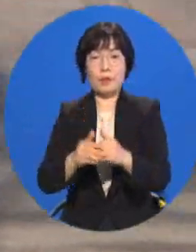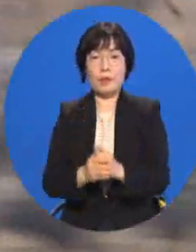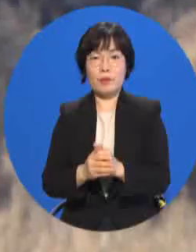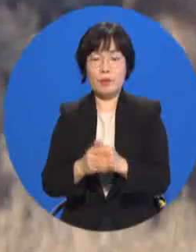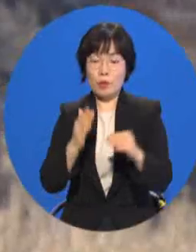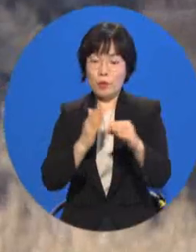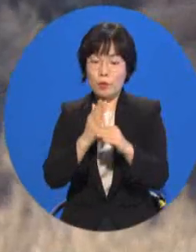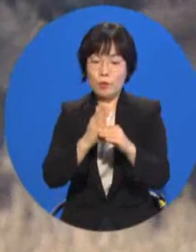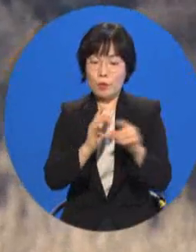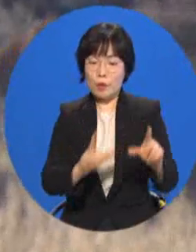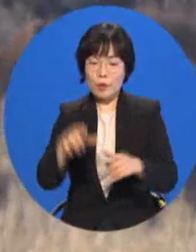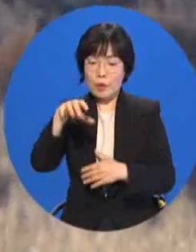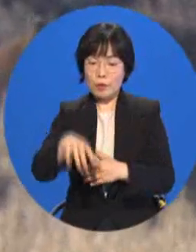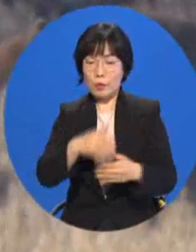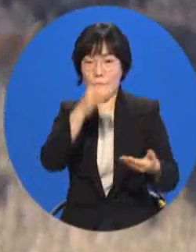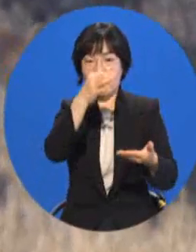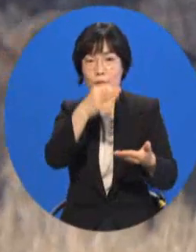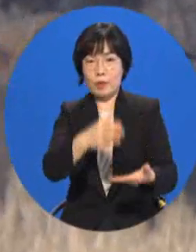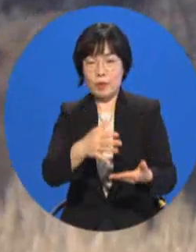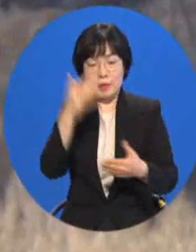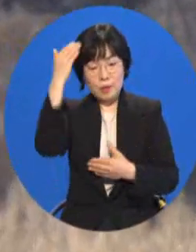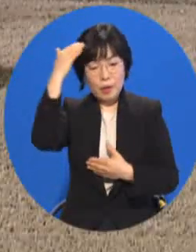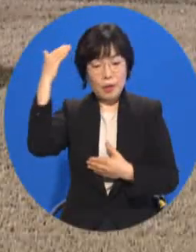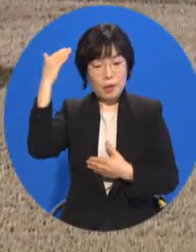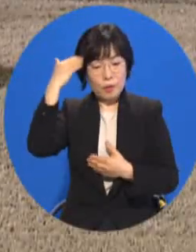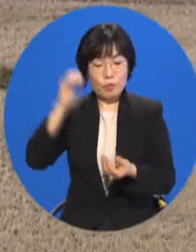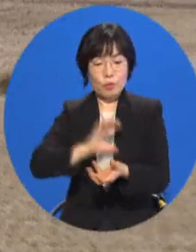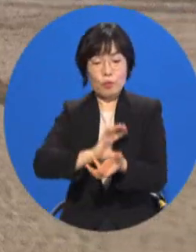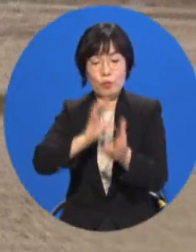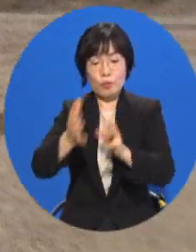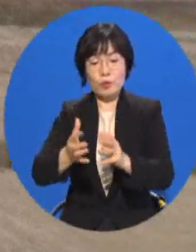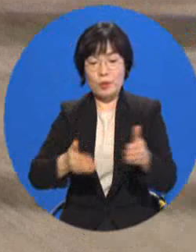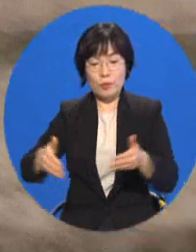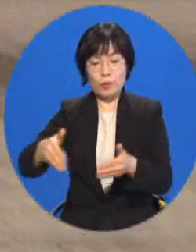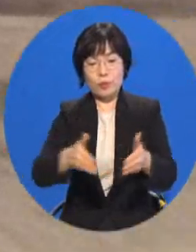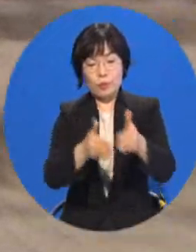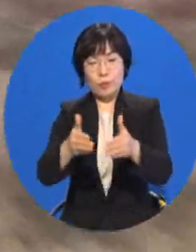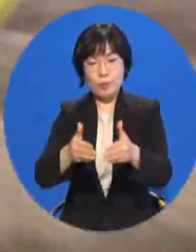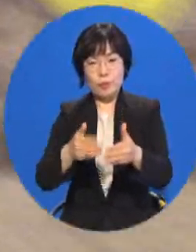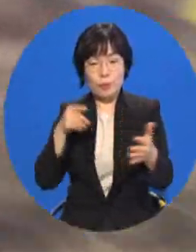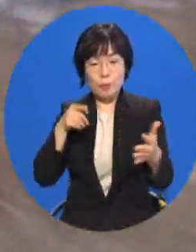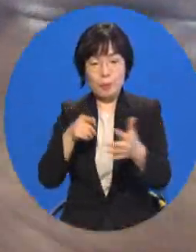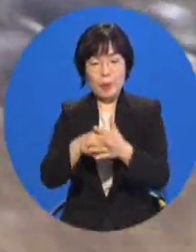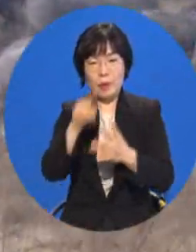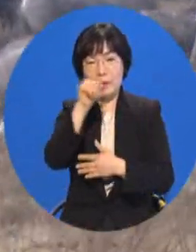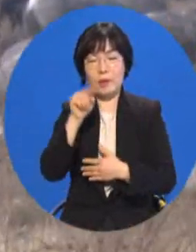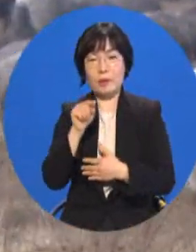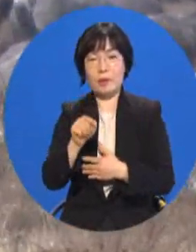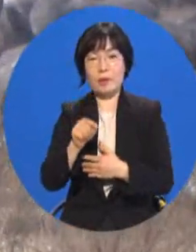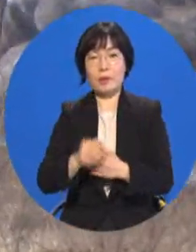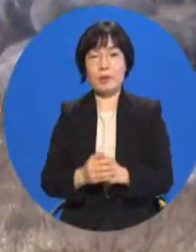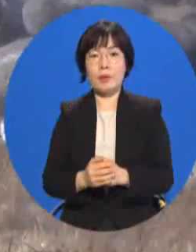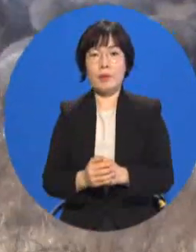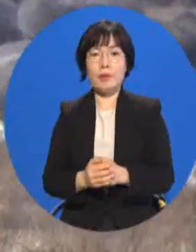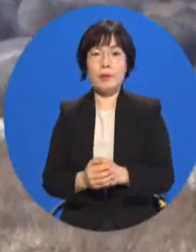중간 기착지로서의 가치는 물론 국제보호종의 이동 루트도 밝혀질지 관심입니다. MBC 뉴스 박민주입니다.